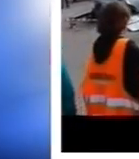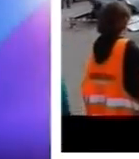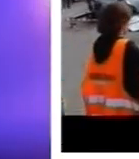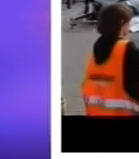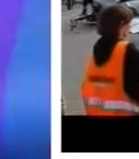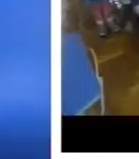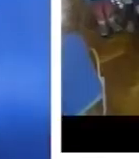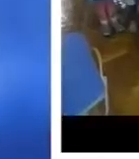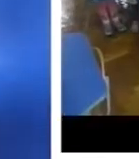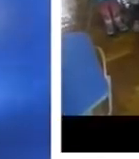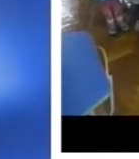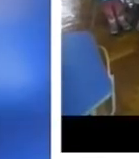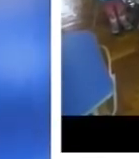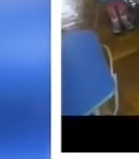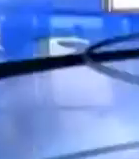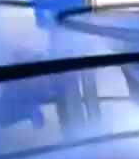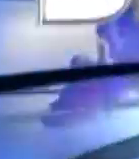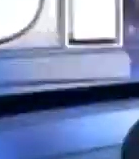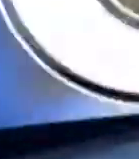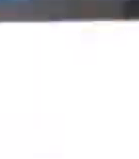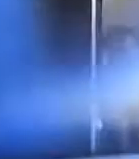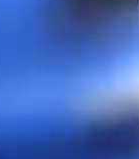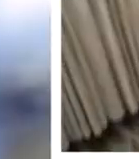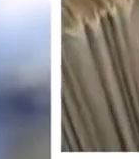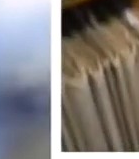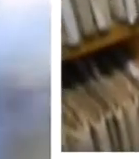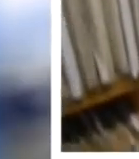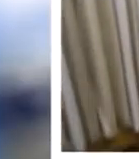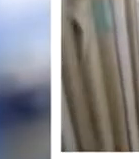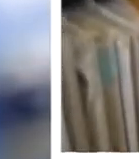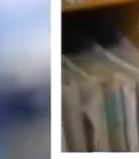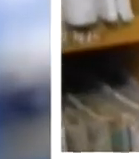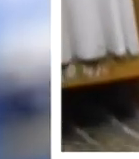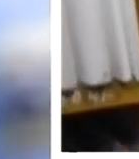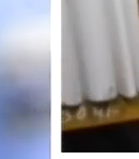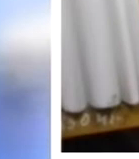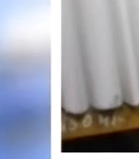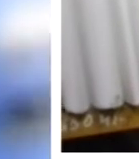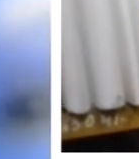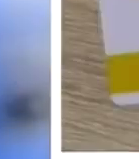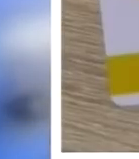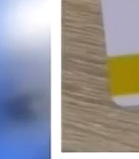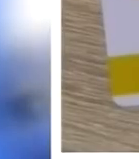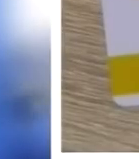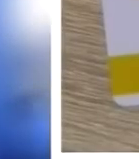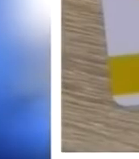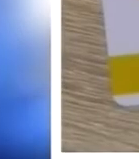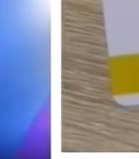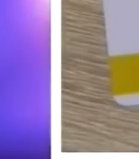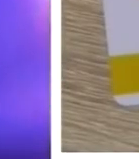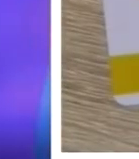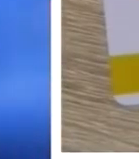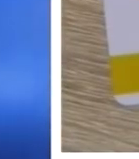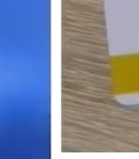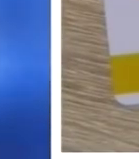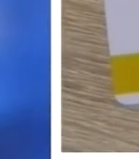аварій, 20 з них за участі неповнолітніх. Тернопільщині виділять 178 мільйонів гривень на розвиток первинної